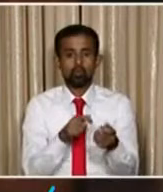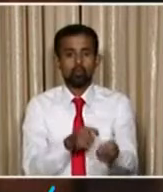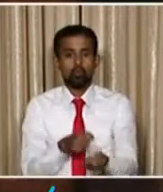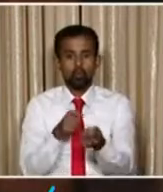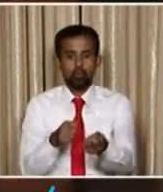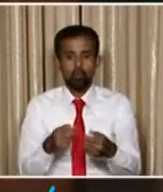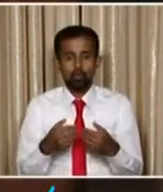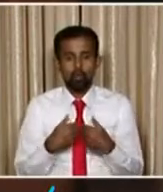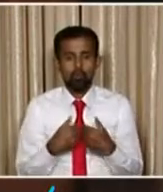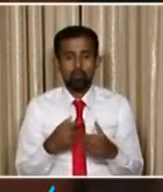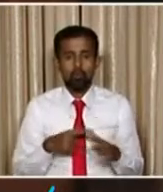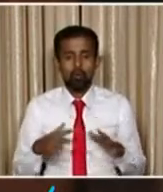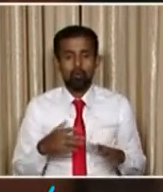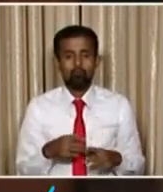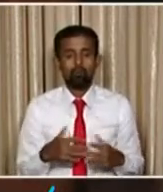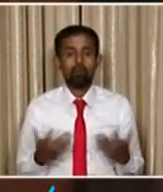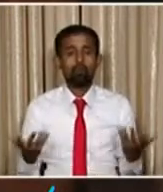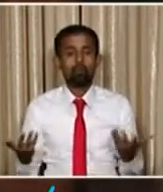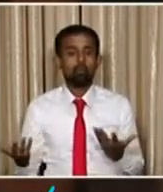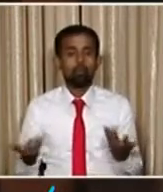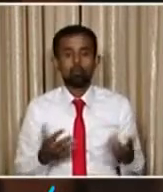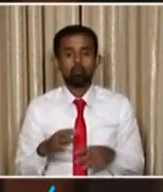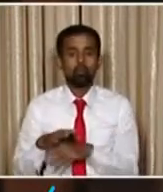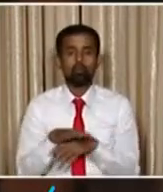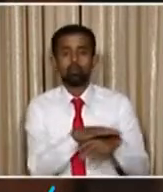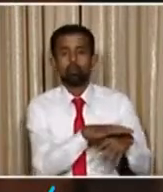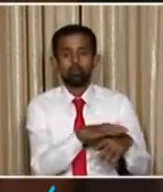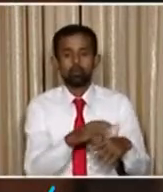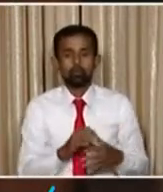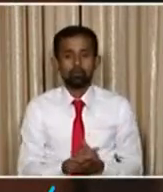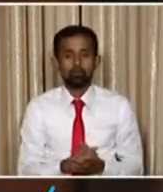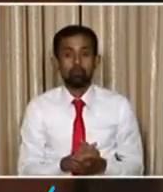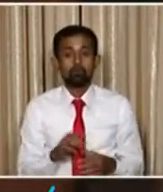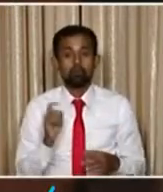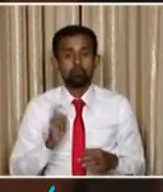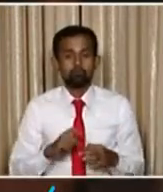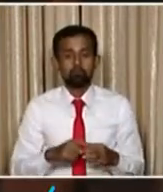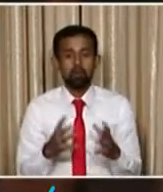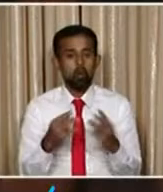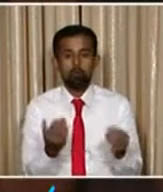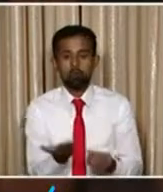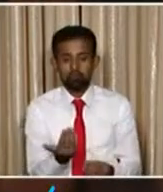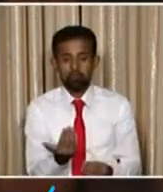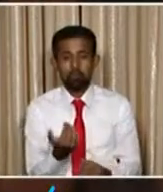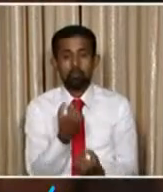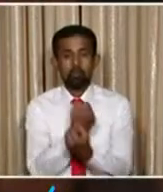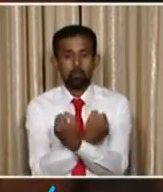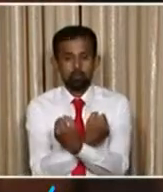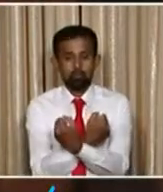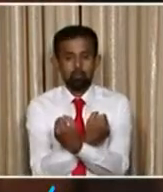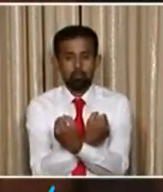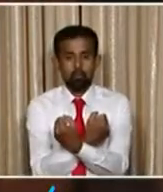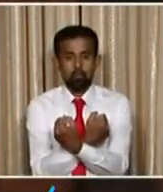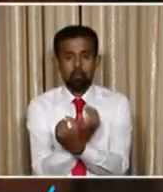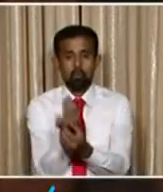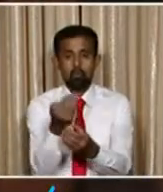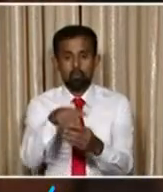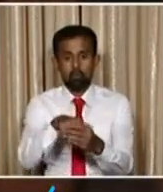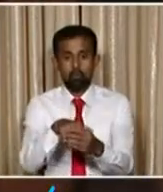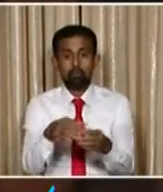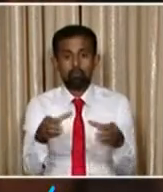இதுதான் பண்ணருடைய கேள்வி. இவர் இதை நிவர்த்தி செய்வதற்காக ஒரு போலீஸ் போஸ்ட் ஒன்றை போட்டுக்கொண்டு ஜனாதிபதி சொல்றார். போலீஸ் போஸ்ட்ல